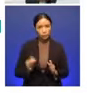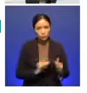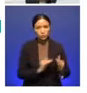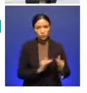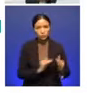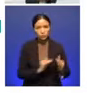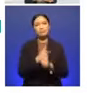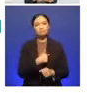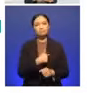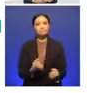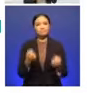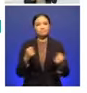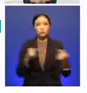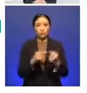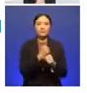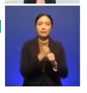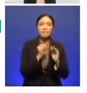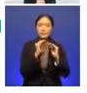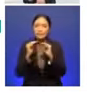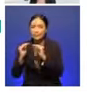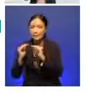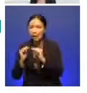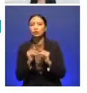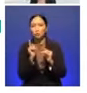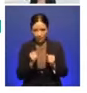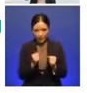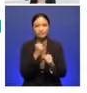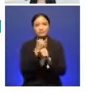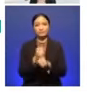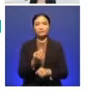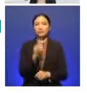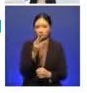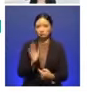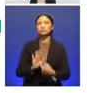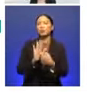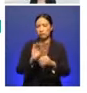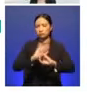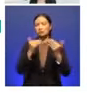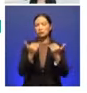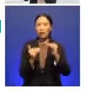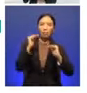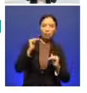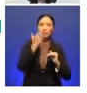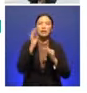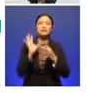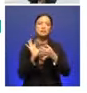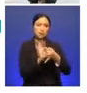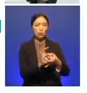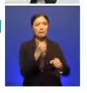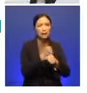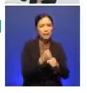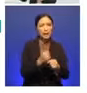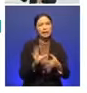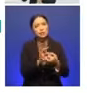านเนี่ยมีความมั่นคงใกล้เคียงกันมากขึ้นนะครับแต่อันนี้คือตัวอย่างที่เห็นได้ชัดว่าความเหลื่อมล้ำมันเกี่ยวข้องกับอะไร